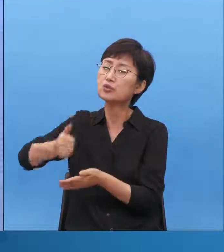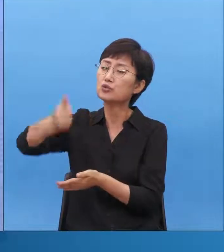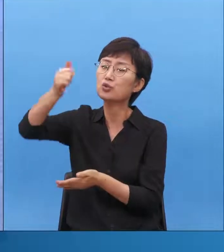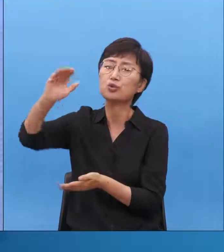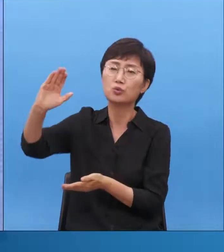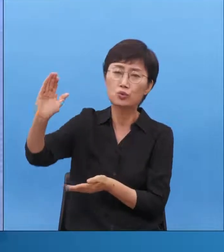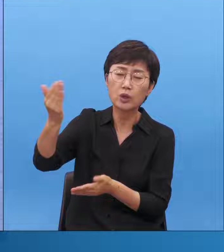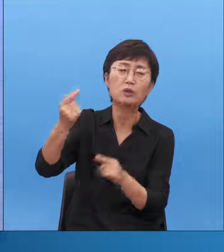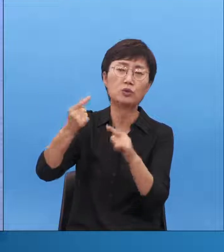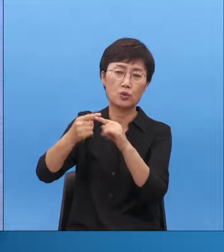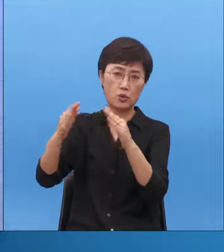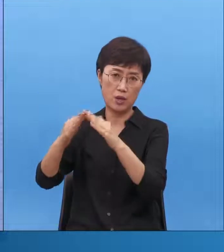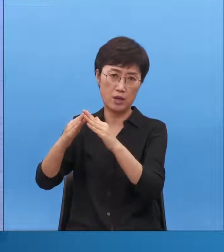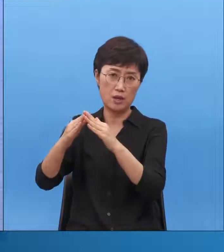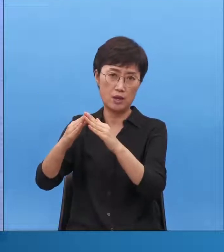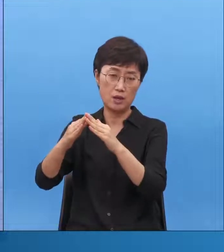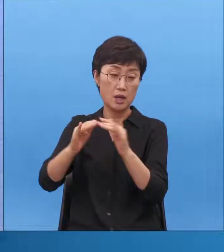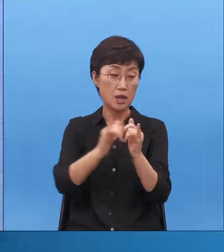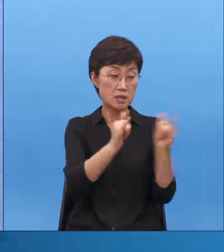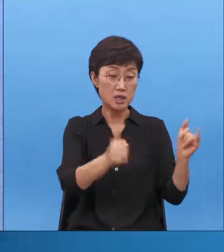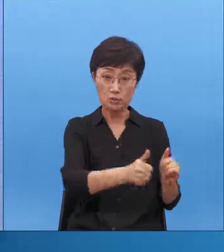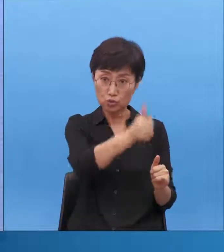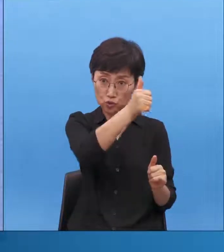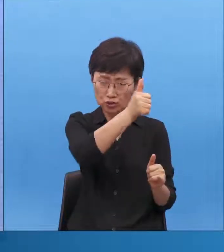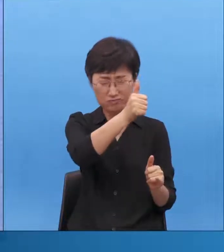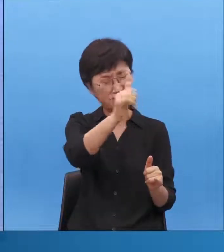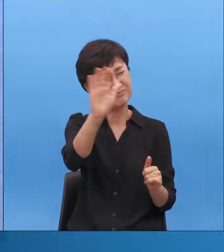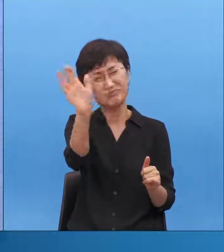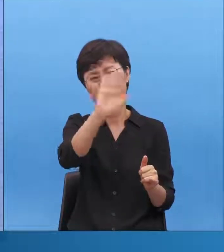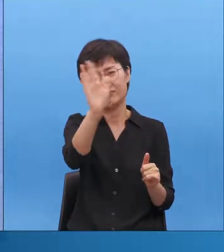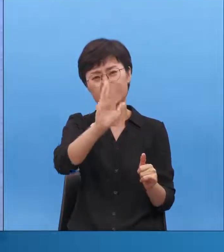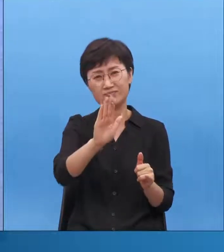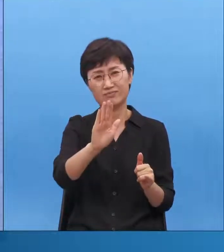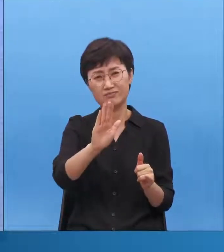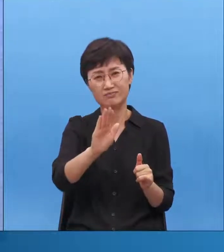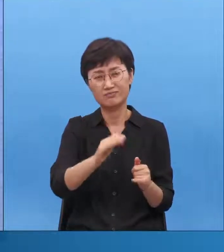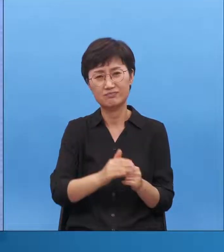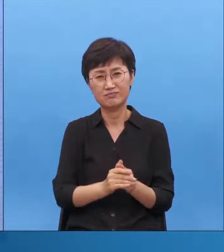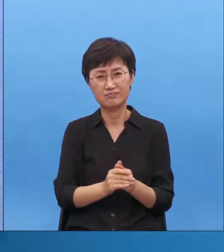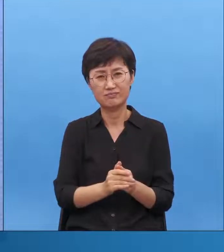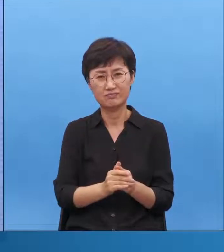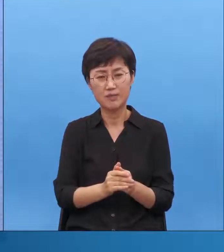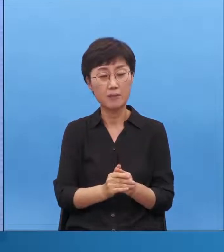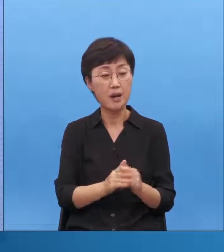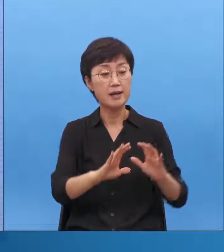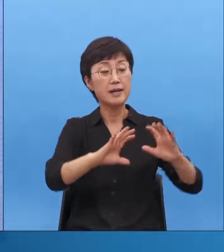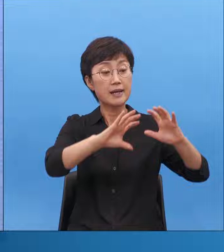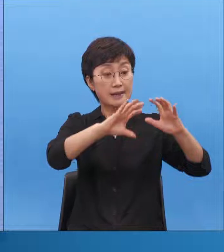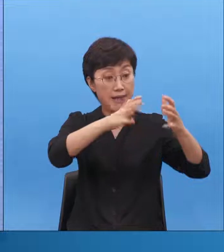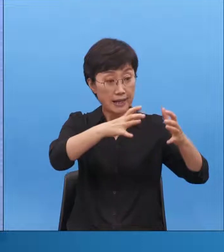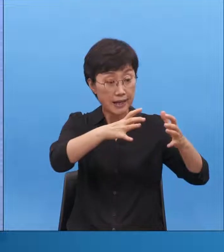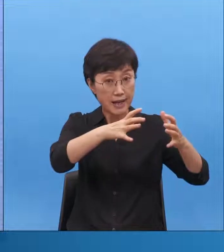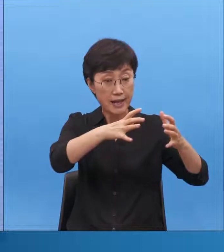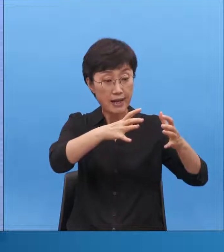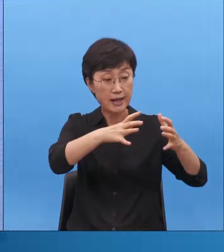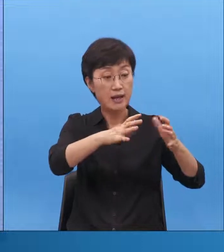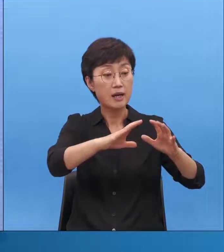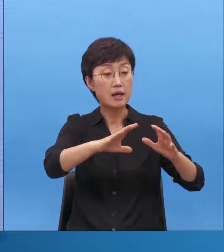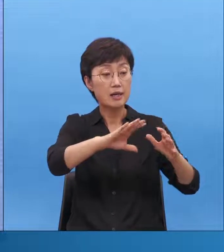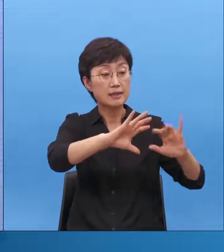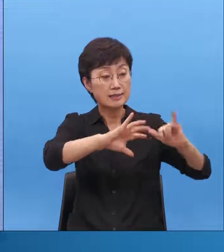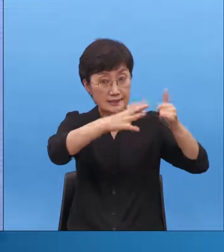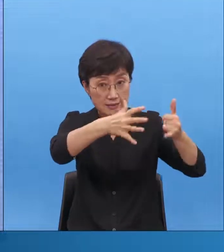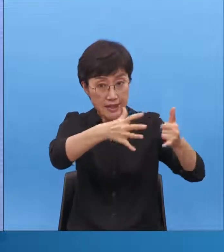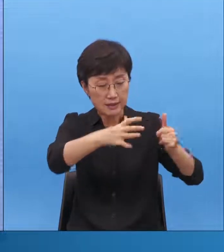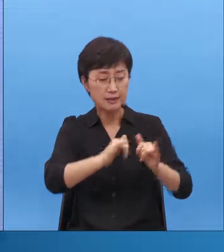마귀에게 people. 당하는 겁니다. Then you'll be fought by Satan. 세상은 국가는 사람이 주인이 돼야 돼요. And so people and the 그렇죠. nation has to